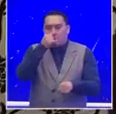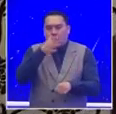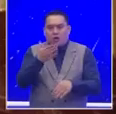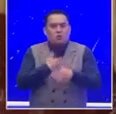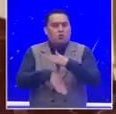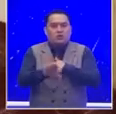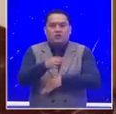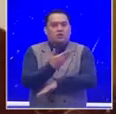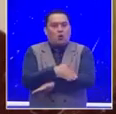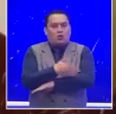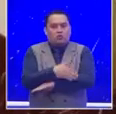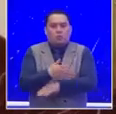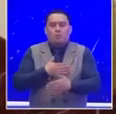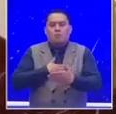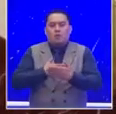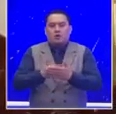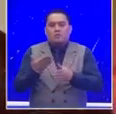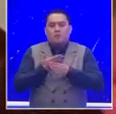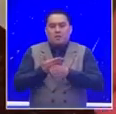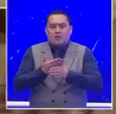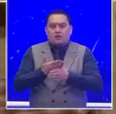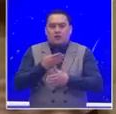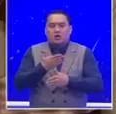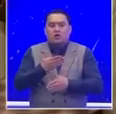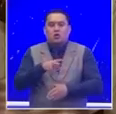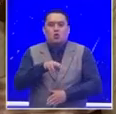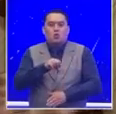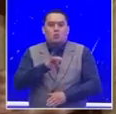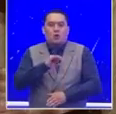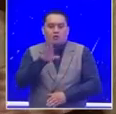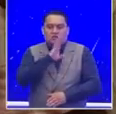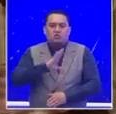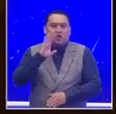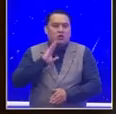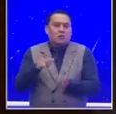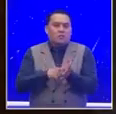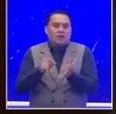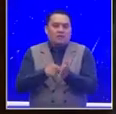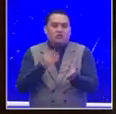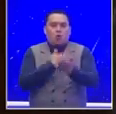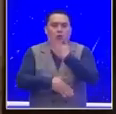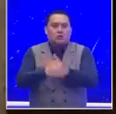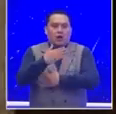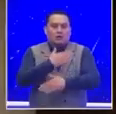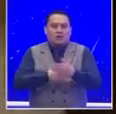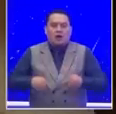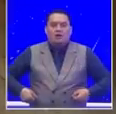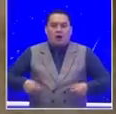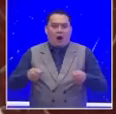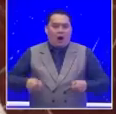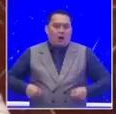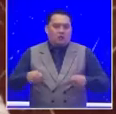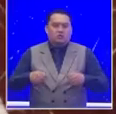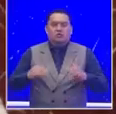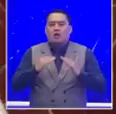на улицу. Помогли в этот день волонтеры областного центра и Любовь Апсакалове. Женщина – пенсионер с инвалидностью. Уже как 5 лет передвигается на коляске. Проживает